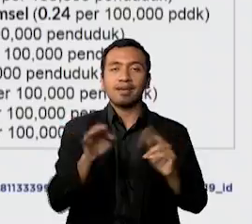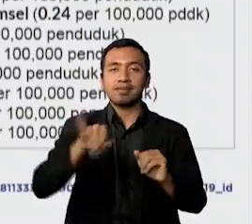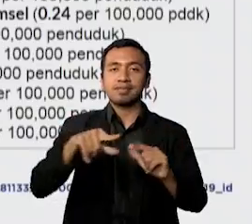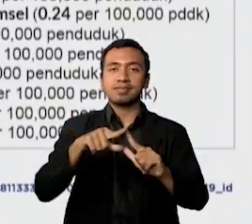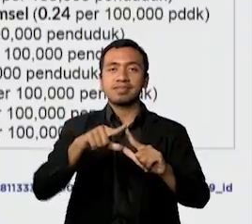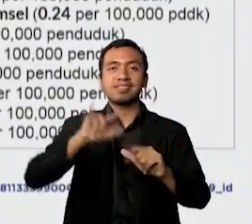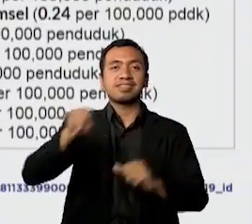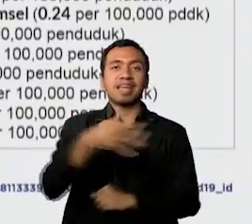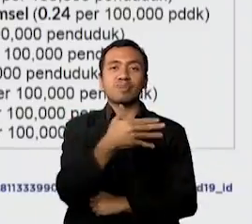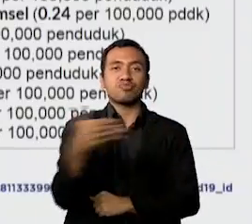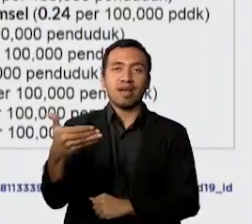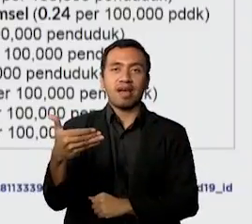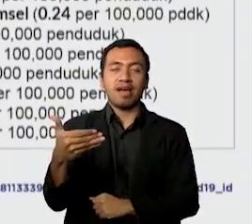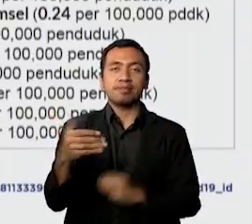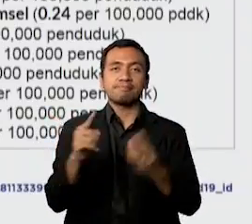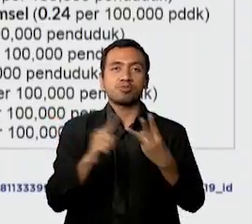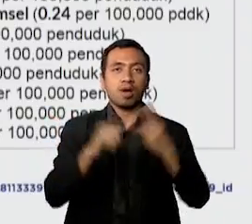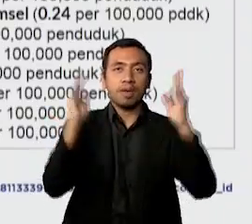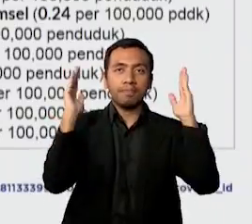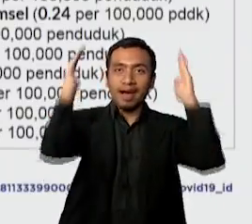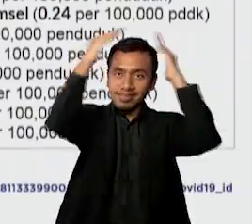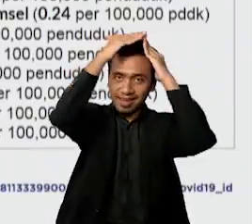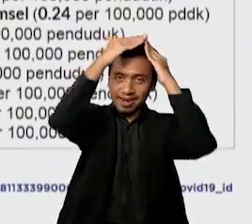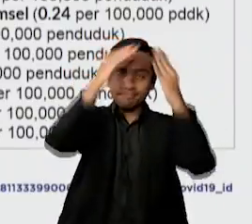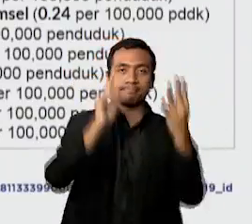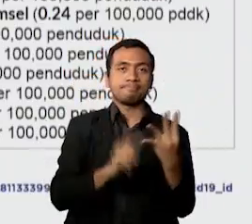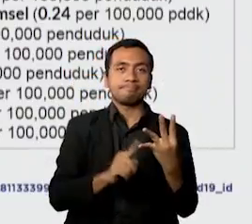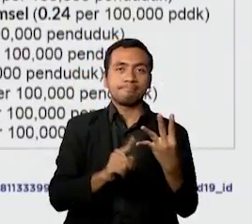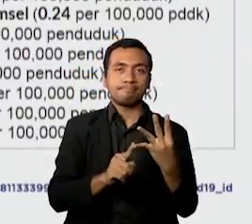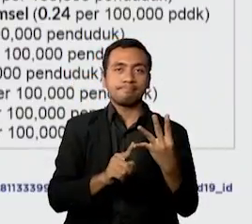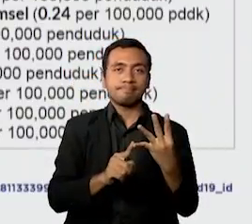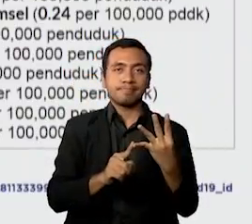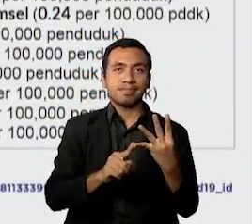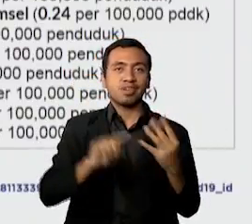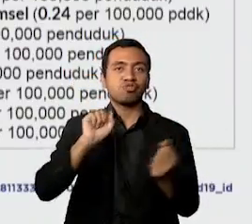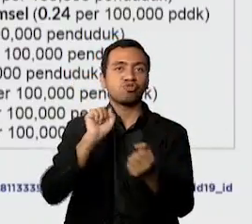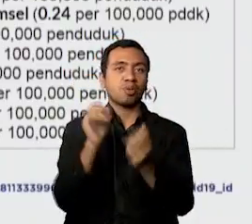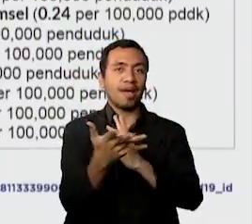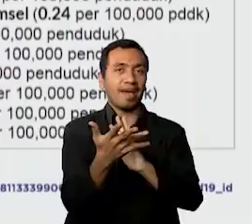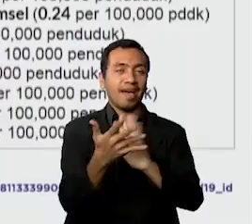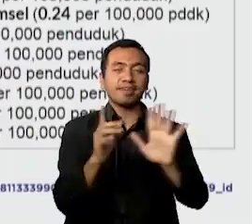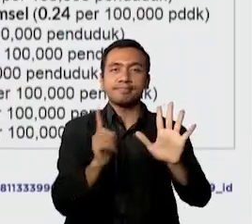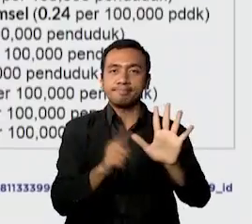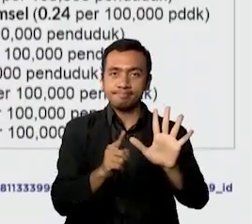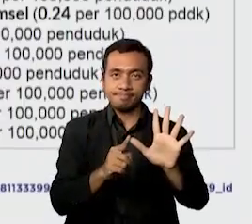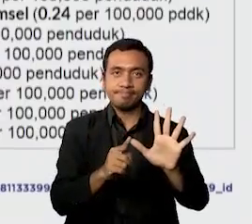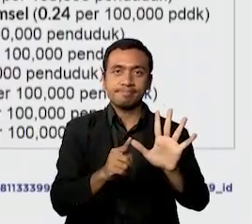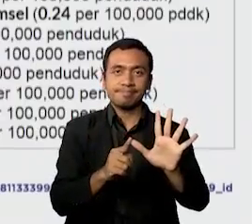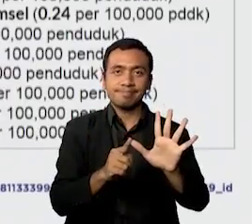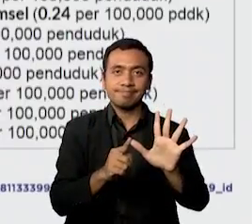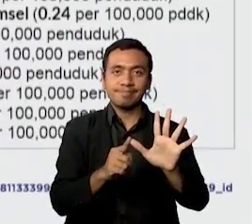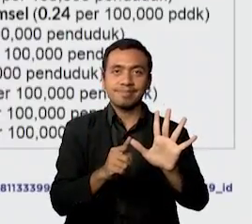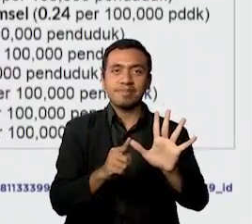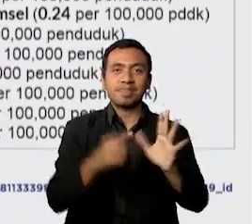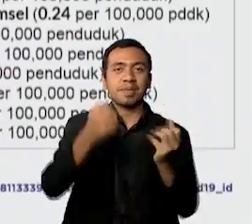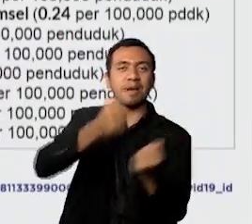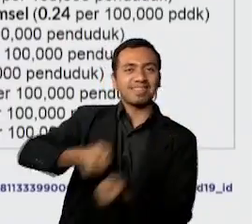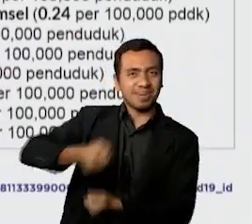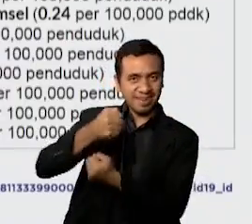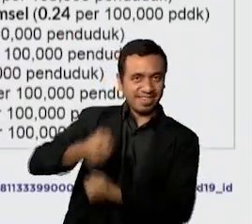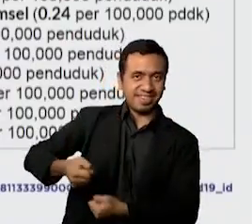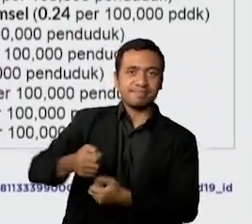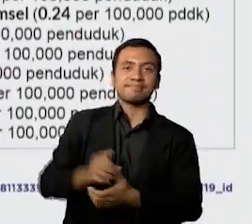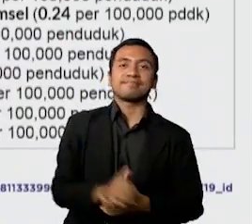Jayapura, yang ketiga Kota Makassar, yang keempat Kota Surabaya, dan yang kelima adalah Kota